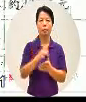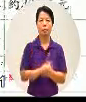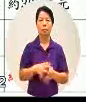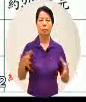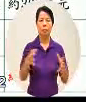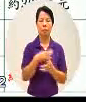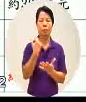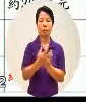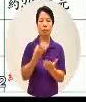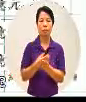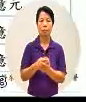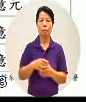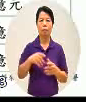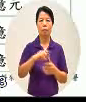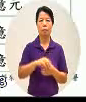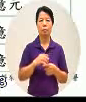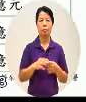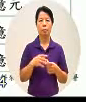大约有